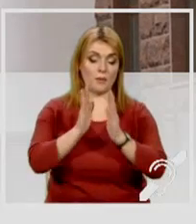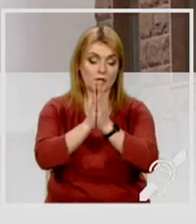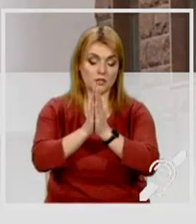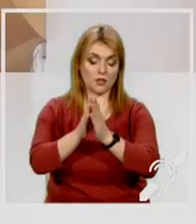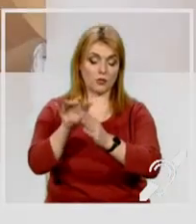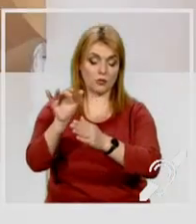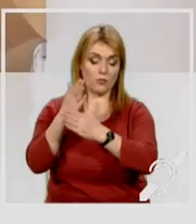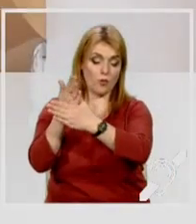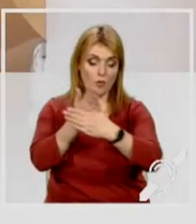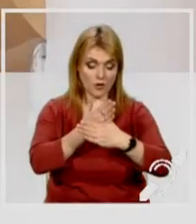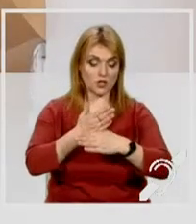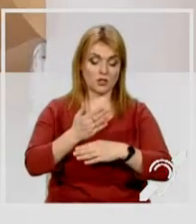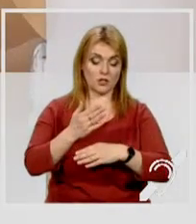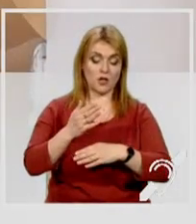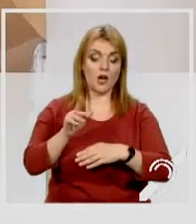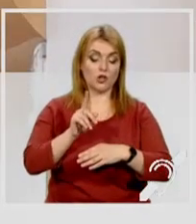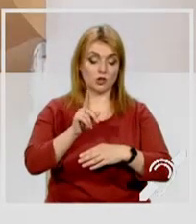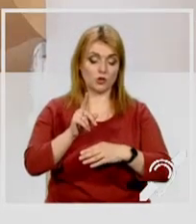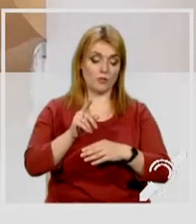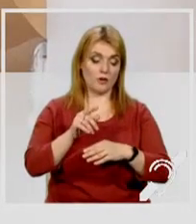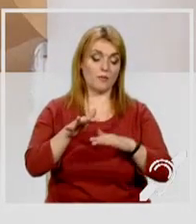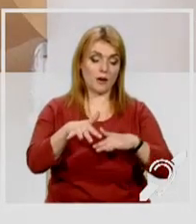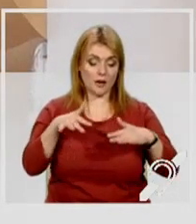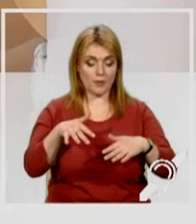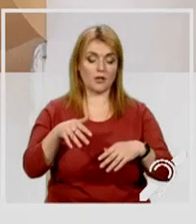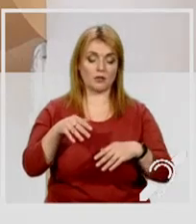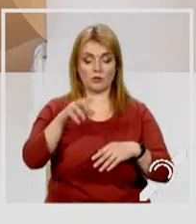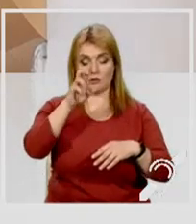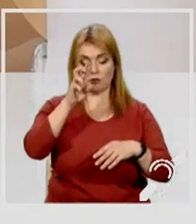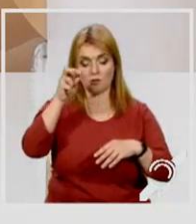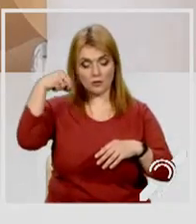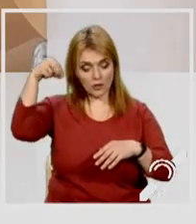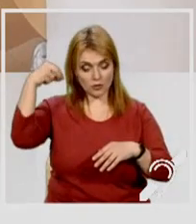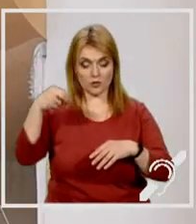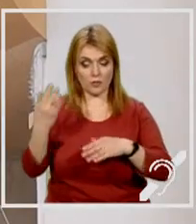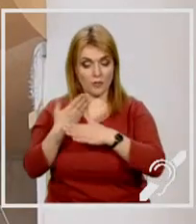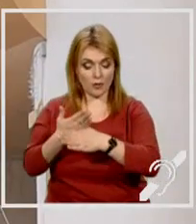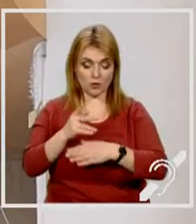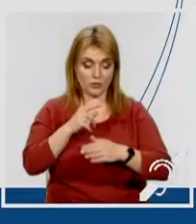pentru încetarea oricărei acțiuni de intimidare și imixtiune în activitatea instituției.